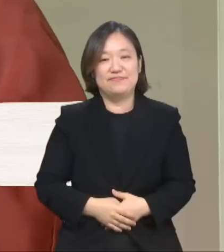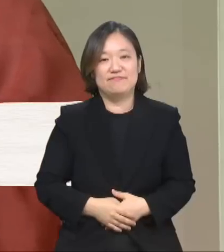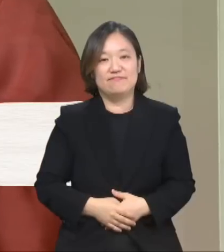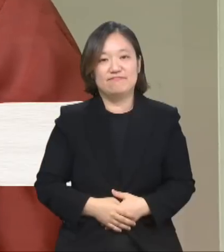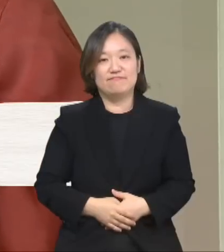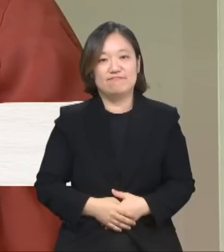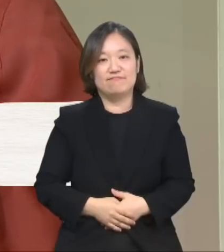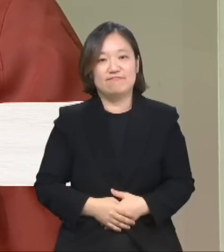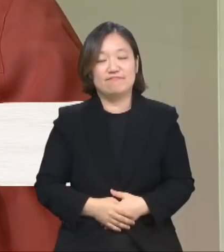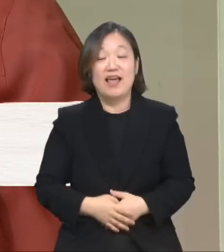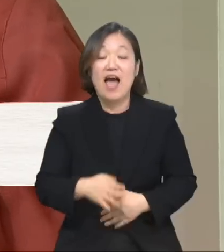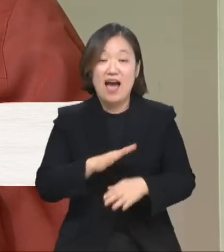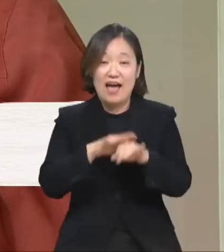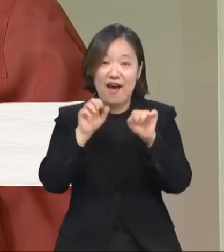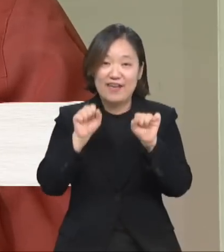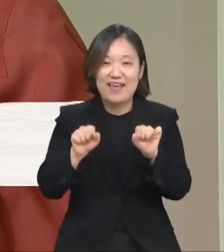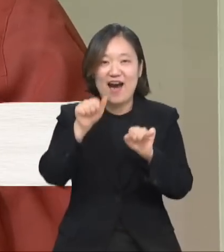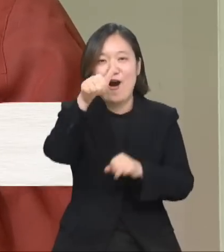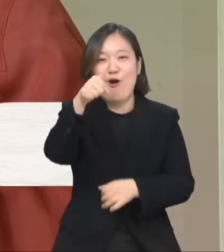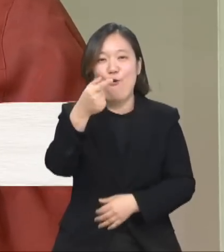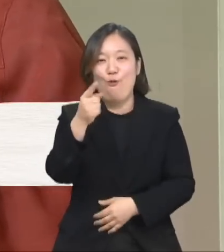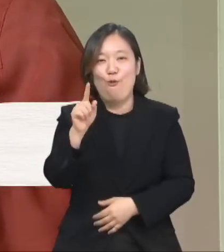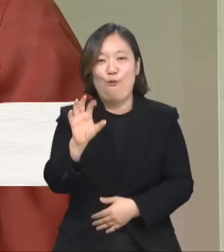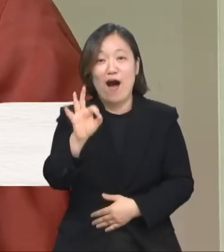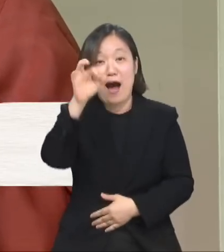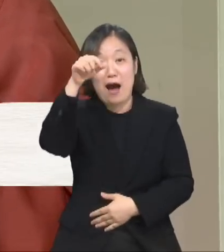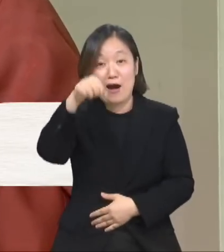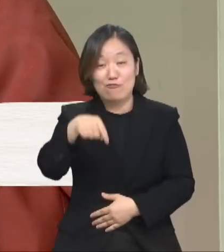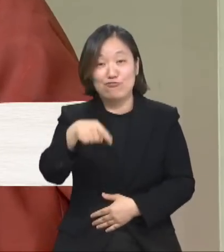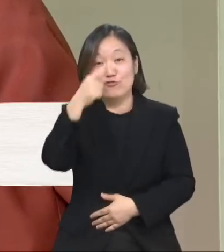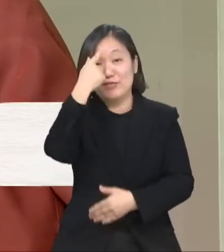안녕하세요 광호수님 저는